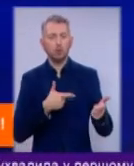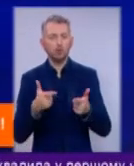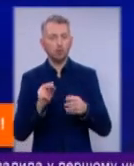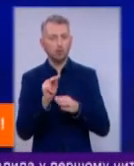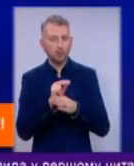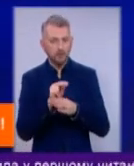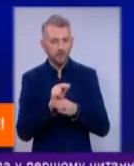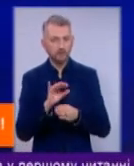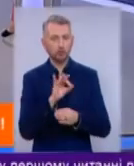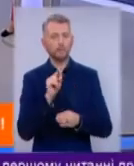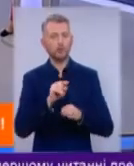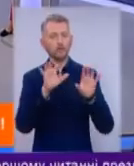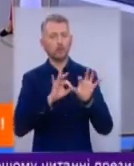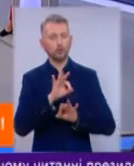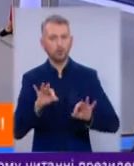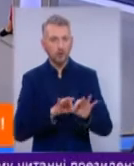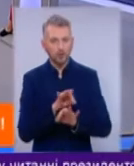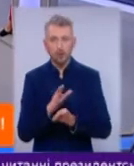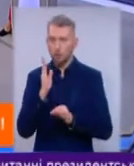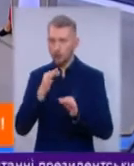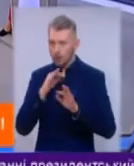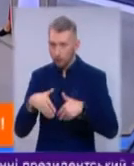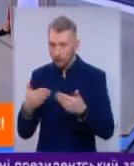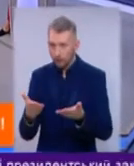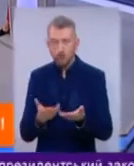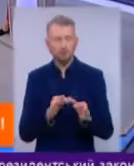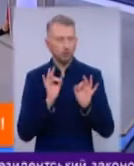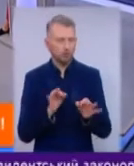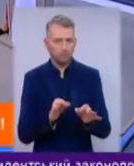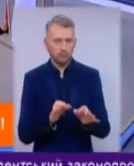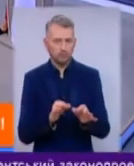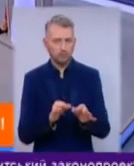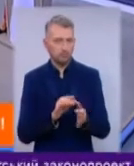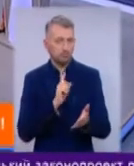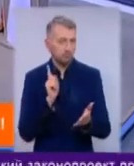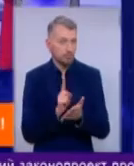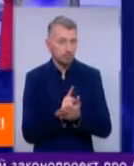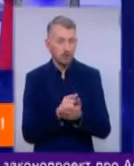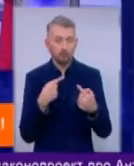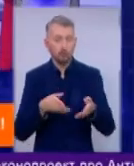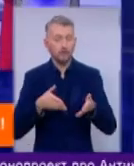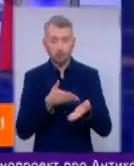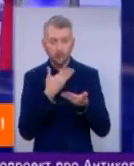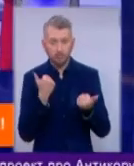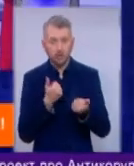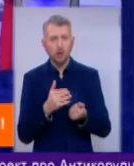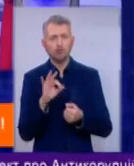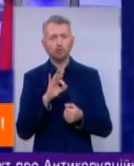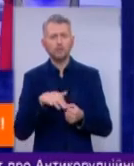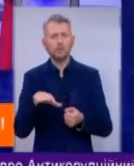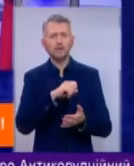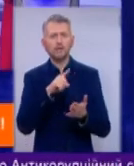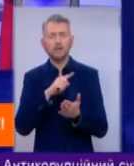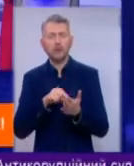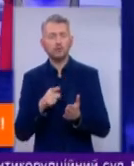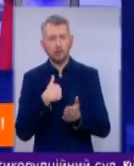правки стосовно цього законопроекту. Будете рекомендувати? Потрібно... Безумовно. Іншого виходу немає, треба брати на себе. Ну, стосовно всіх тих питань, які я